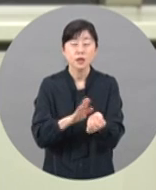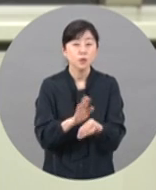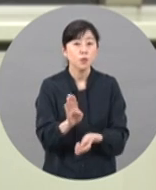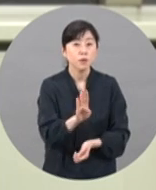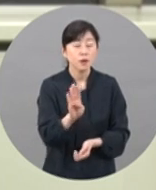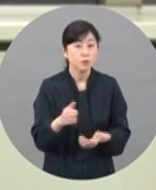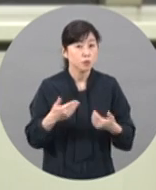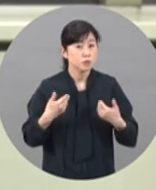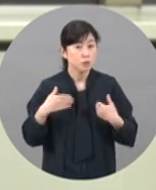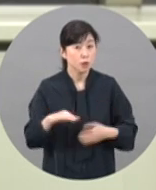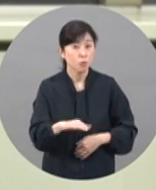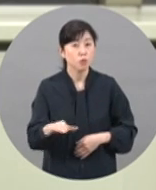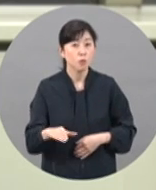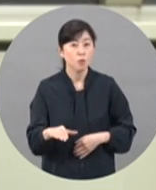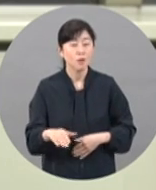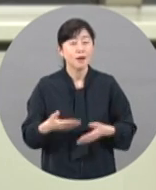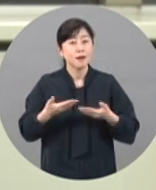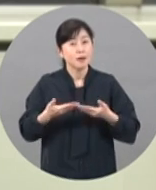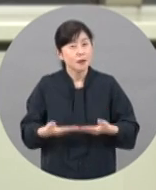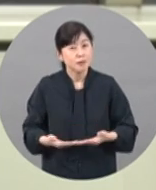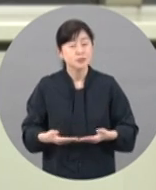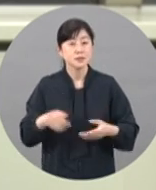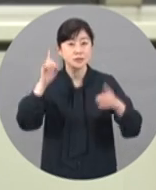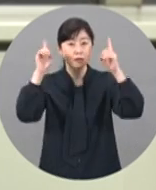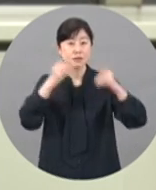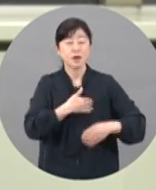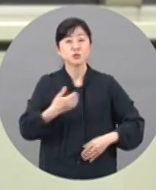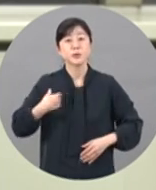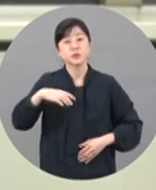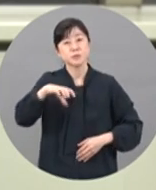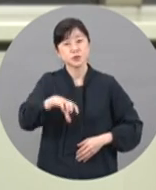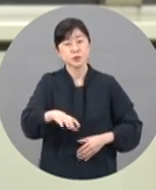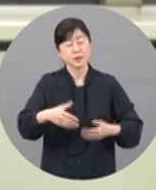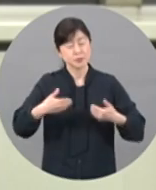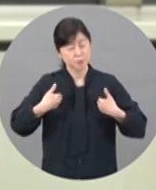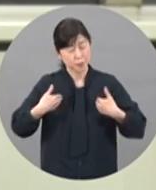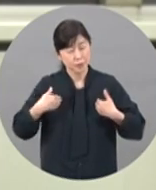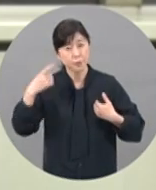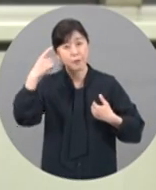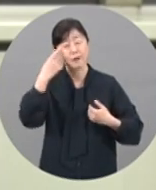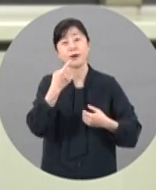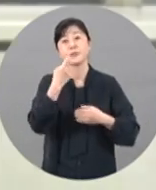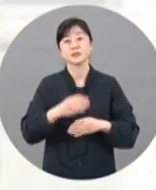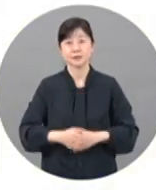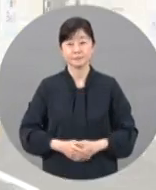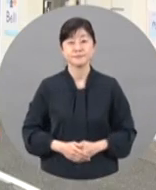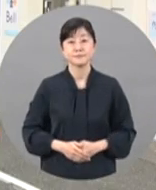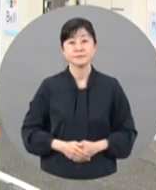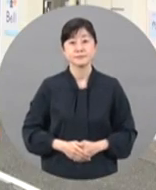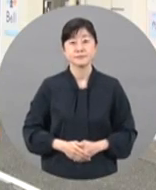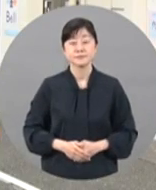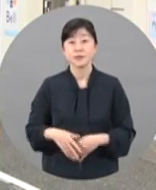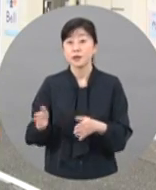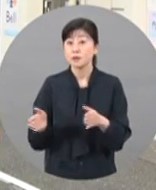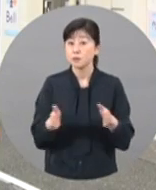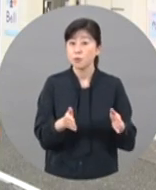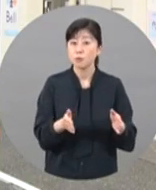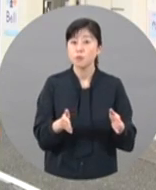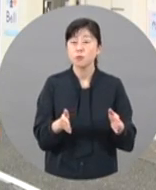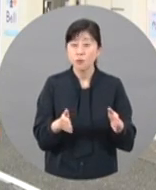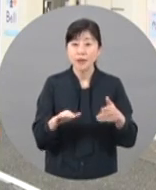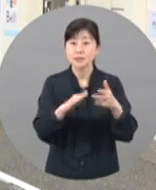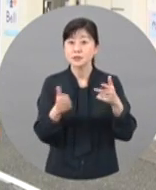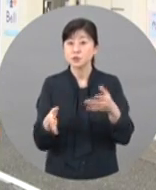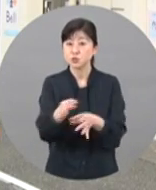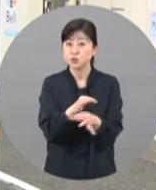必要なお子さんが安心して遊べる場所が必要だと考えました。 一方で施